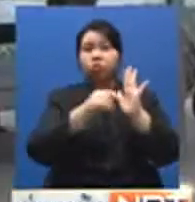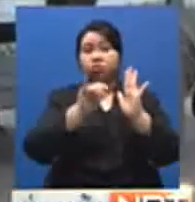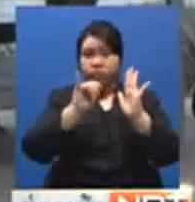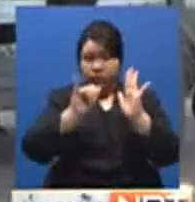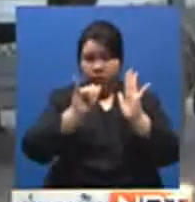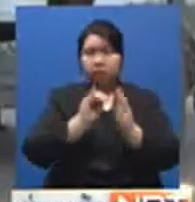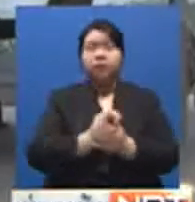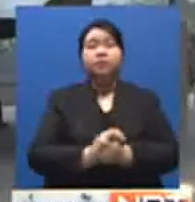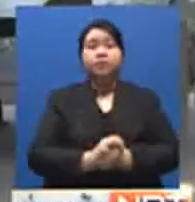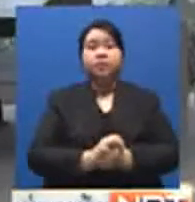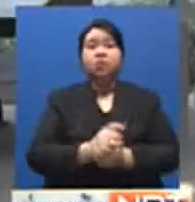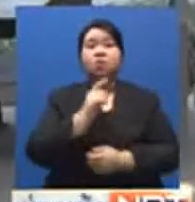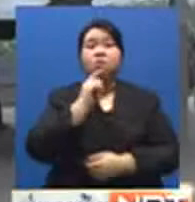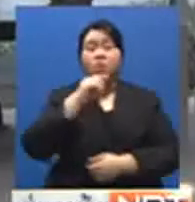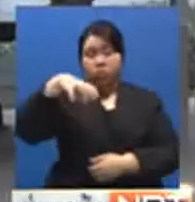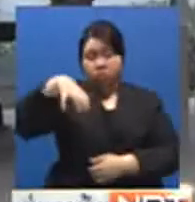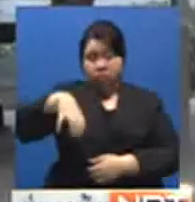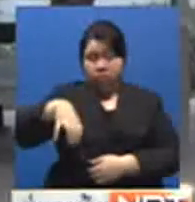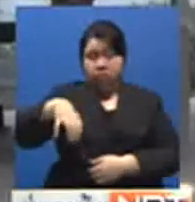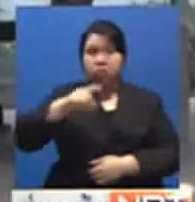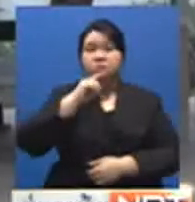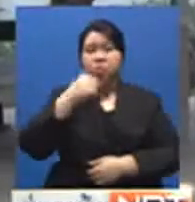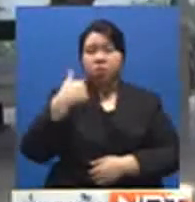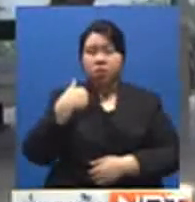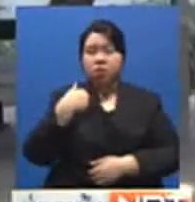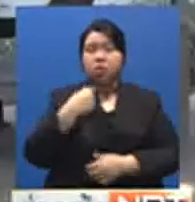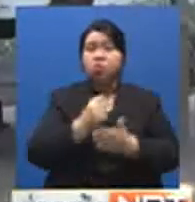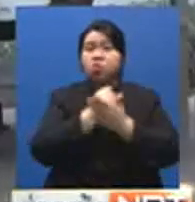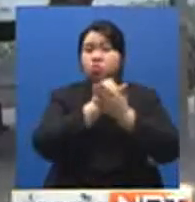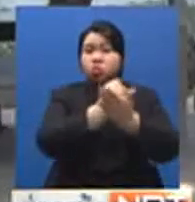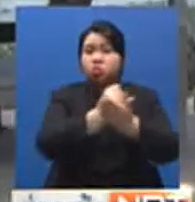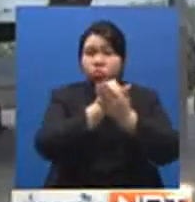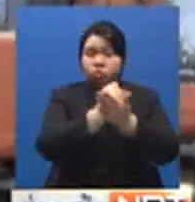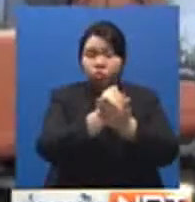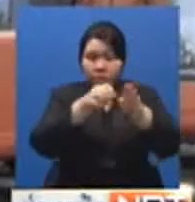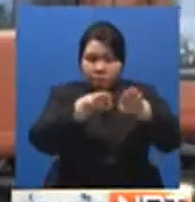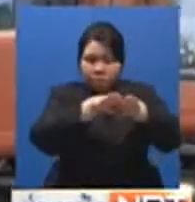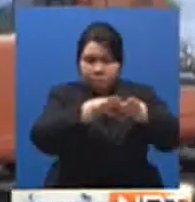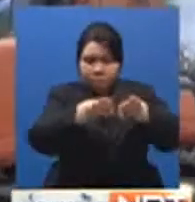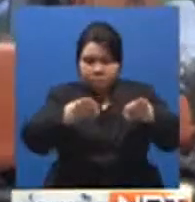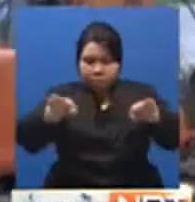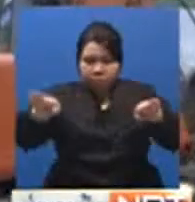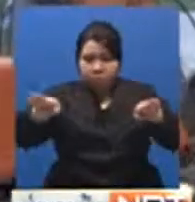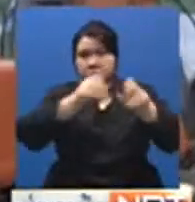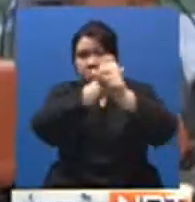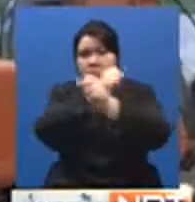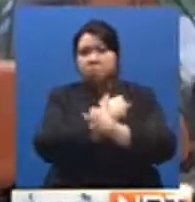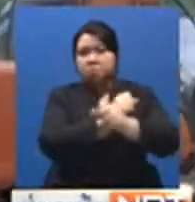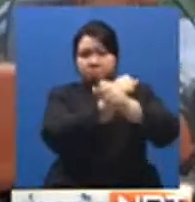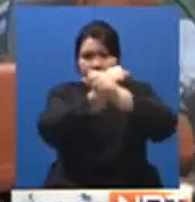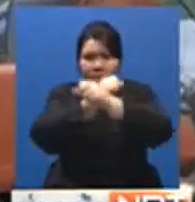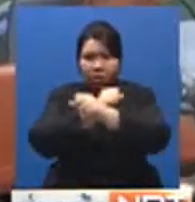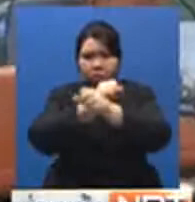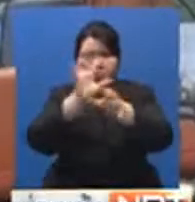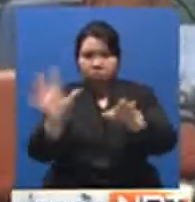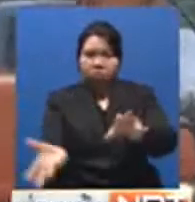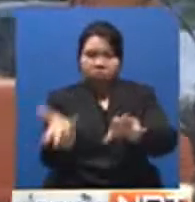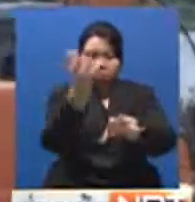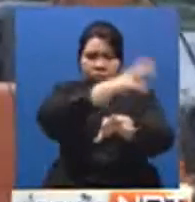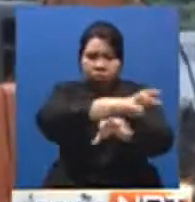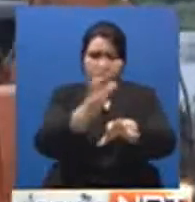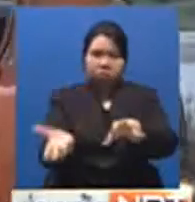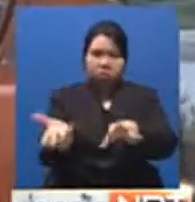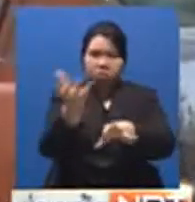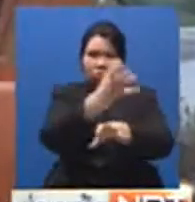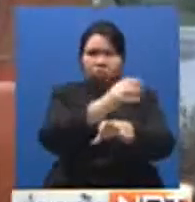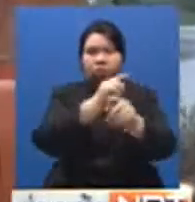กรมเจ้าท่านะได้เร่งให้ผู้รับเหมาดงเครื่องจักรปรับพื้นที่ป้องกันน้ำกัดเซาะตลิ่งพังและดำเนินการก่อสร้างเขื่อนป้องกัน